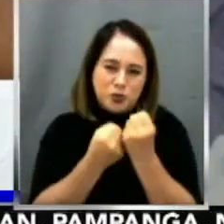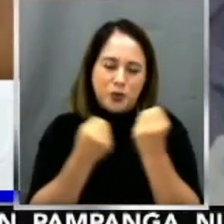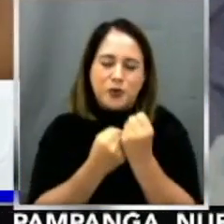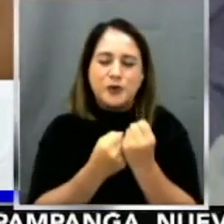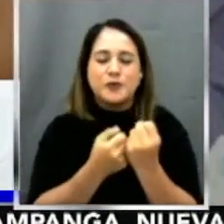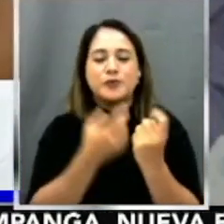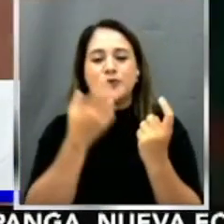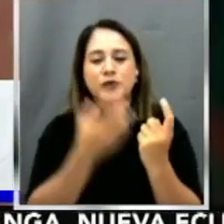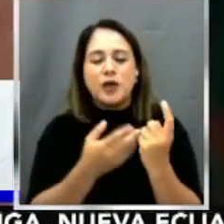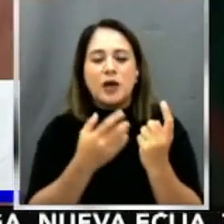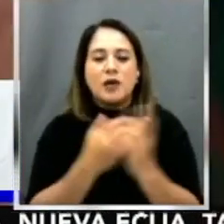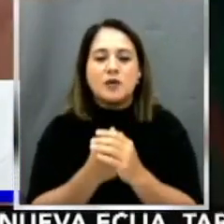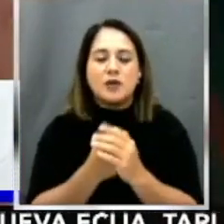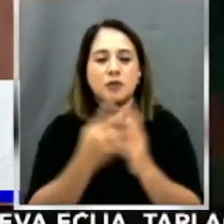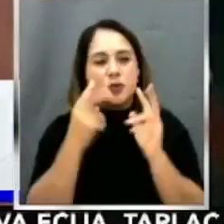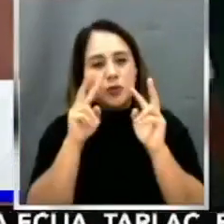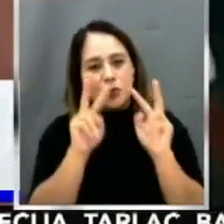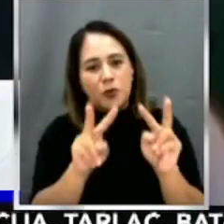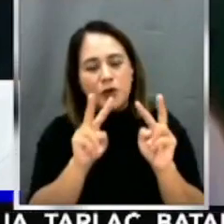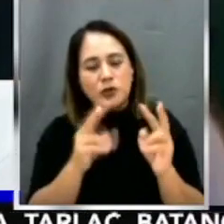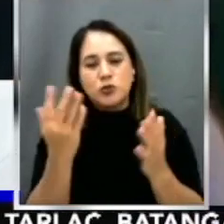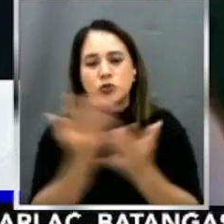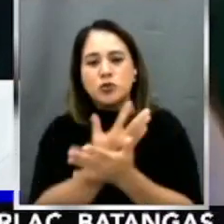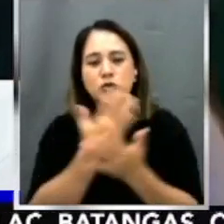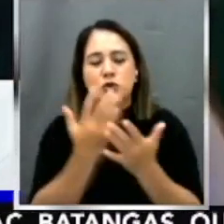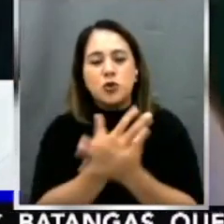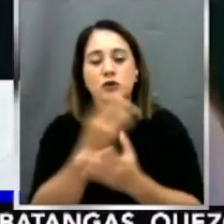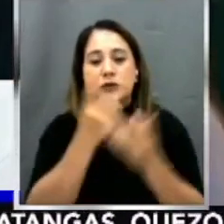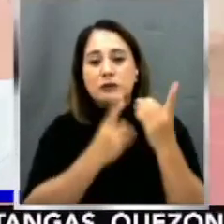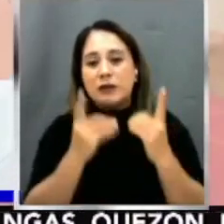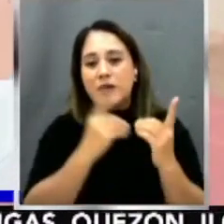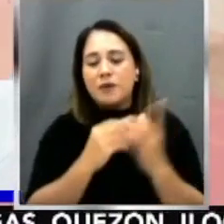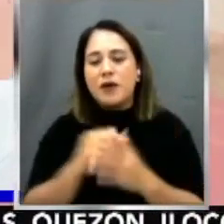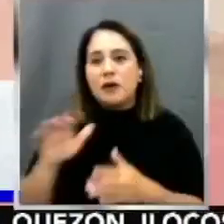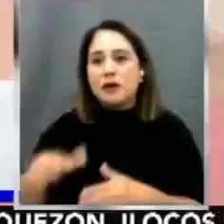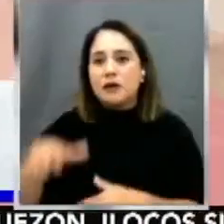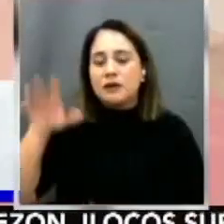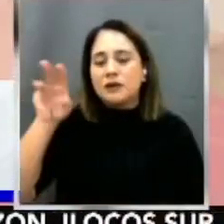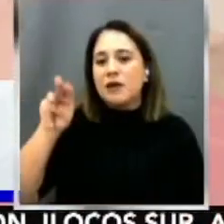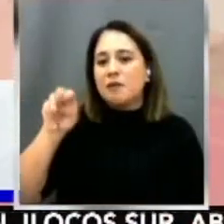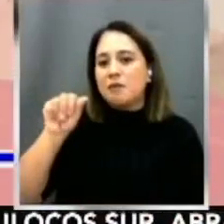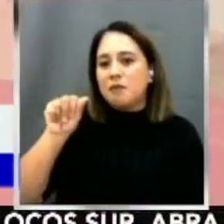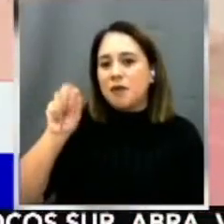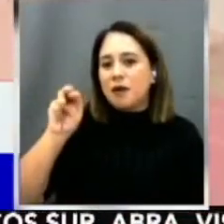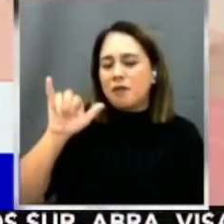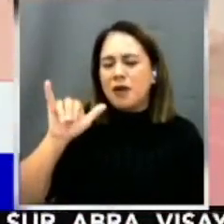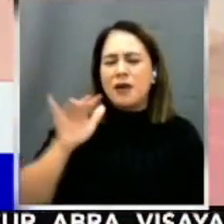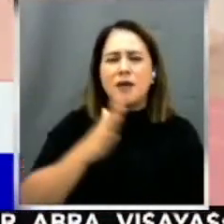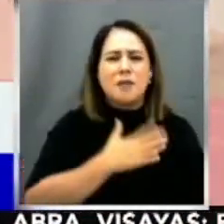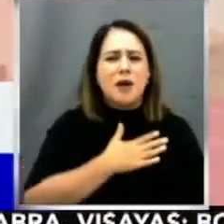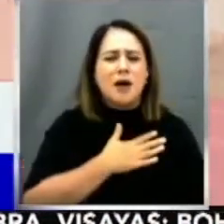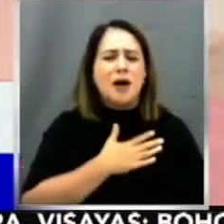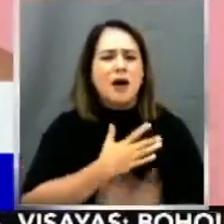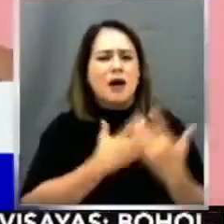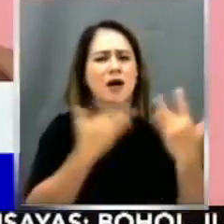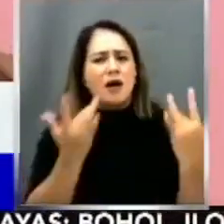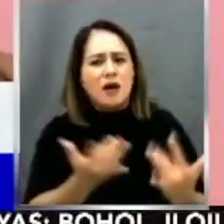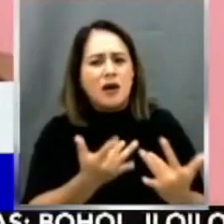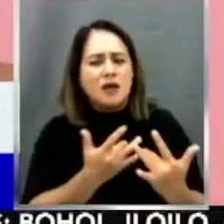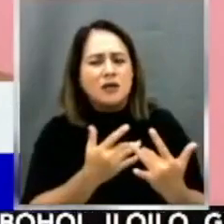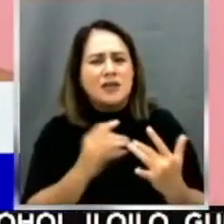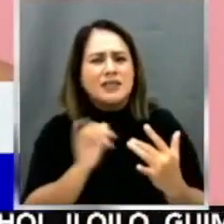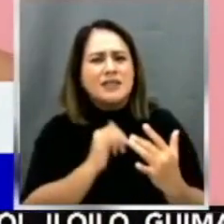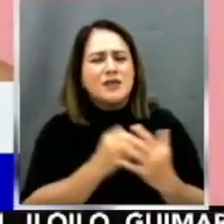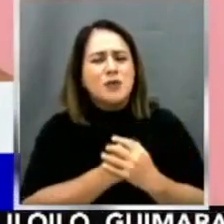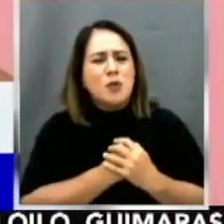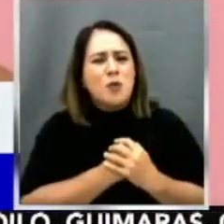mga manunood sa bagong serye niyang Raising Mamay. Yung puso ko parang sasabog. Ang sarap po